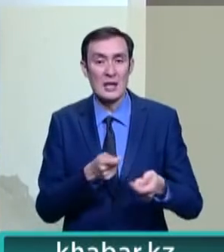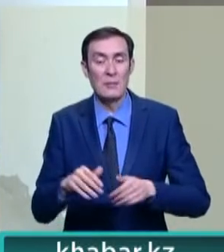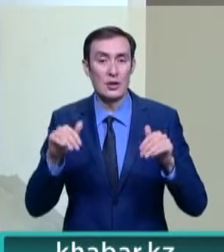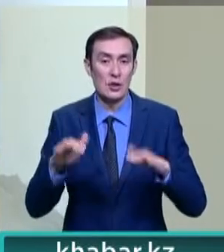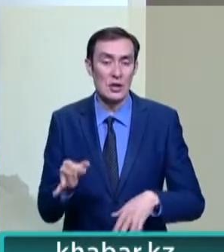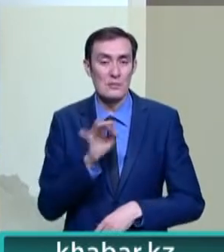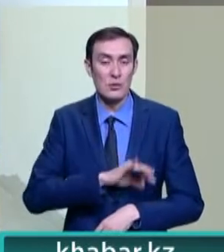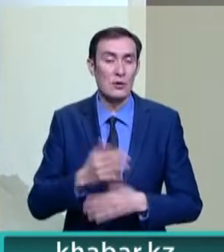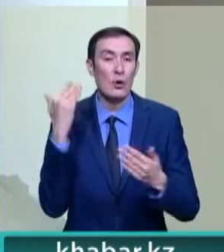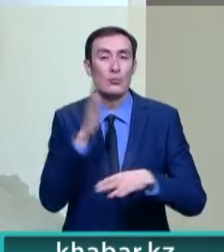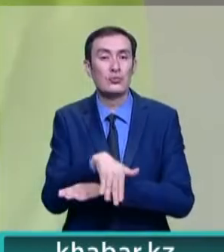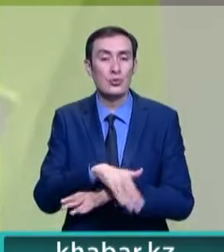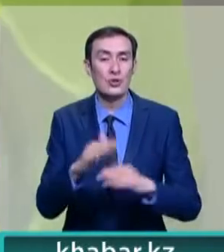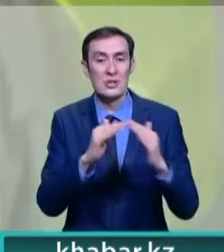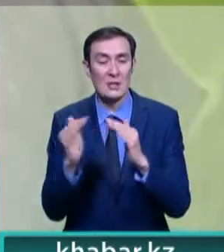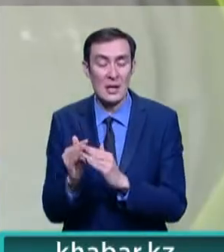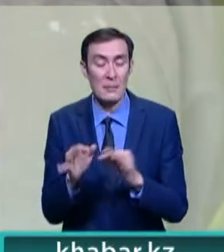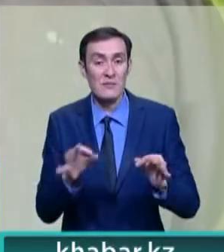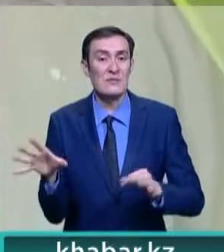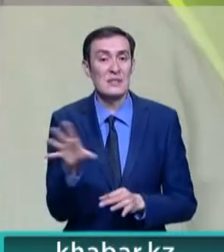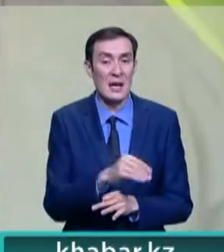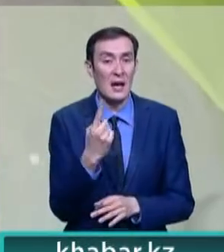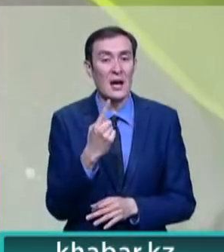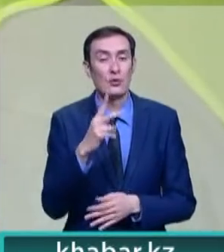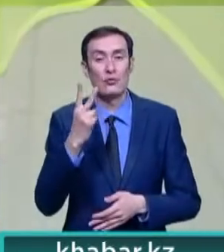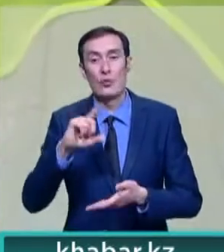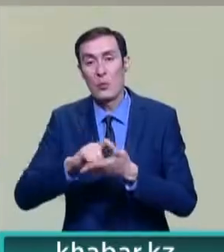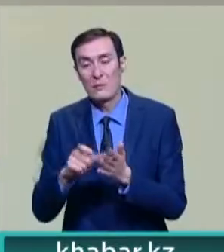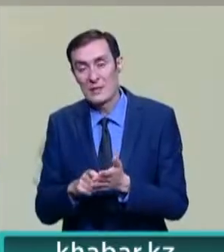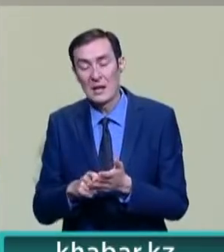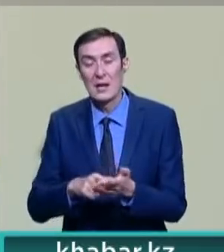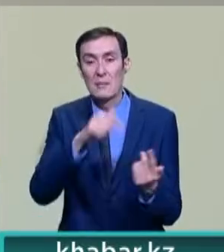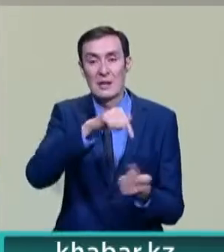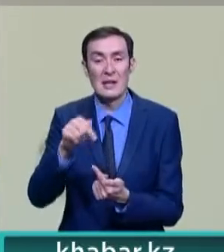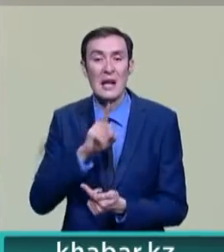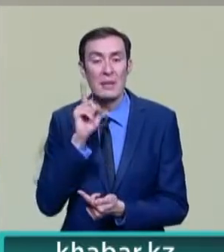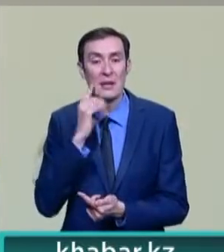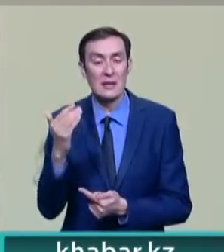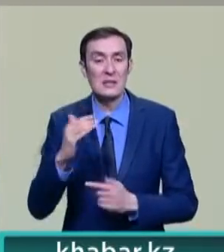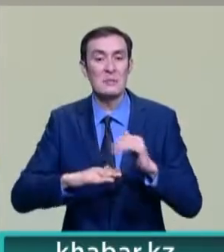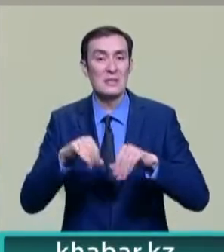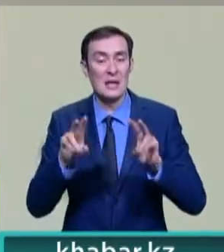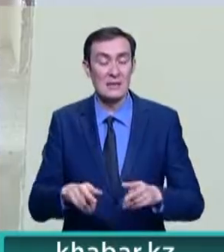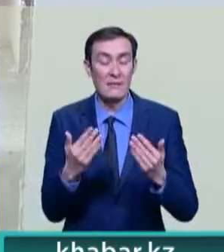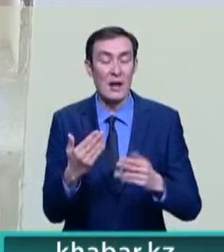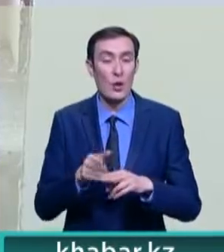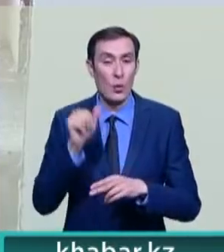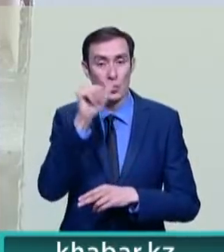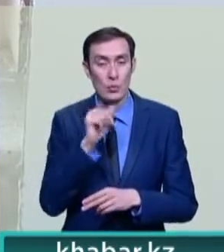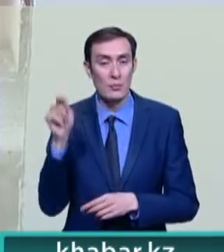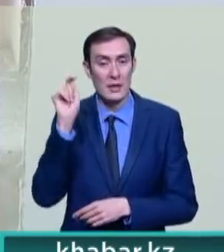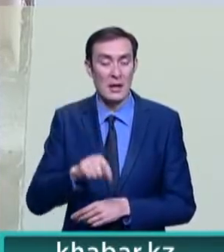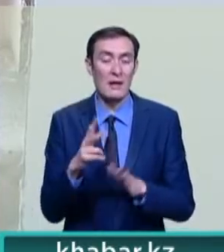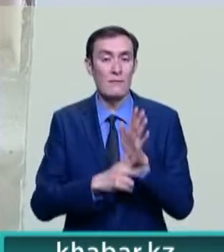решил использовать давно пустующее здание. Практически все 1- и 2-комнатные квартиры предназначены для молодых специалистов. В целом в этом году в область